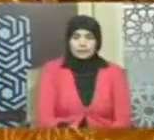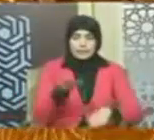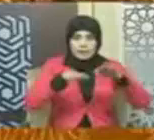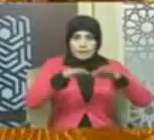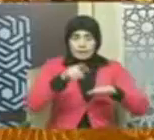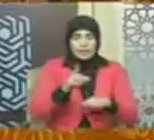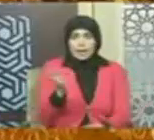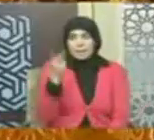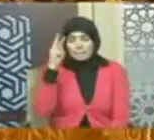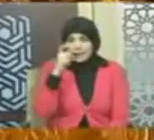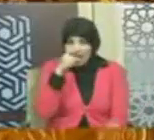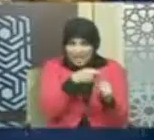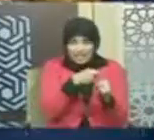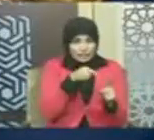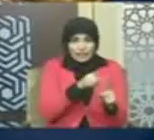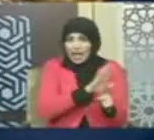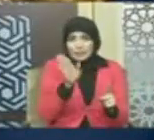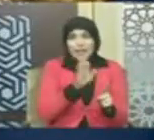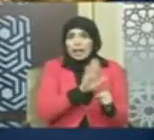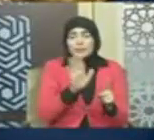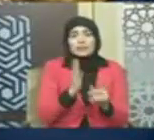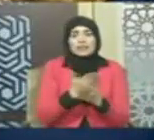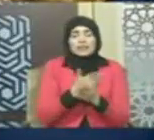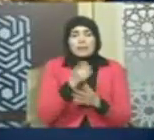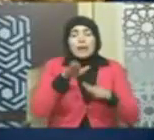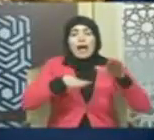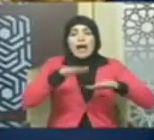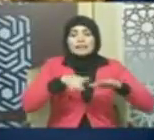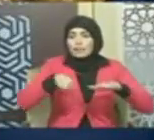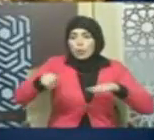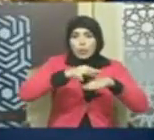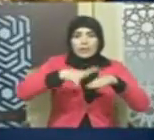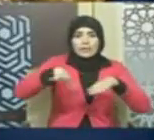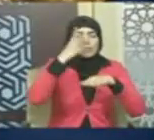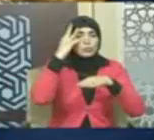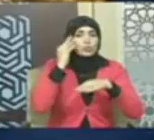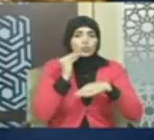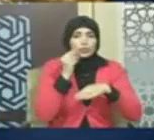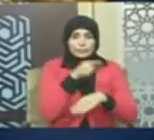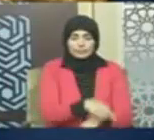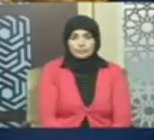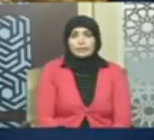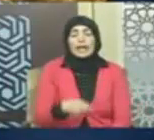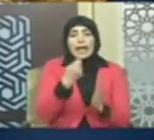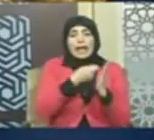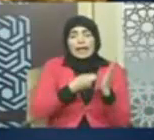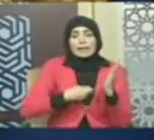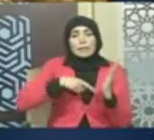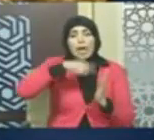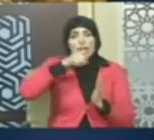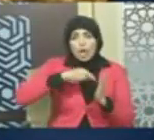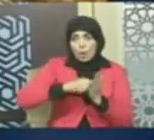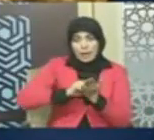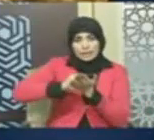للفاروق تشبيها. كتب يوما إلى عامله أبي موسى، عاملي على الكوفة، يا أبا موسى